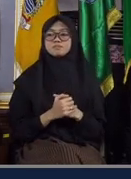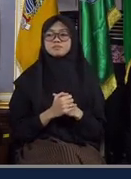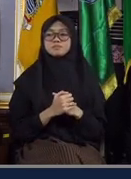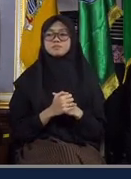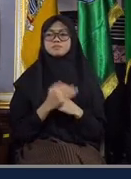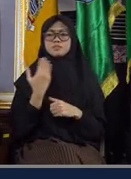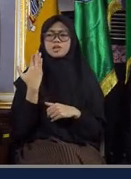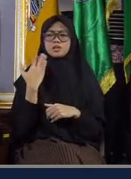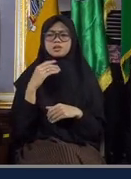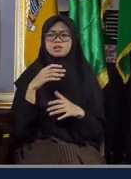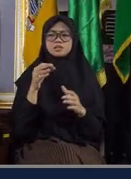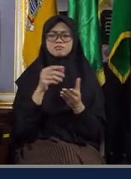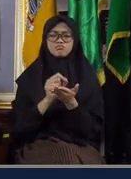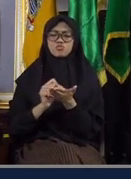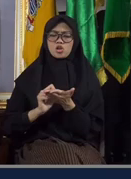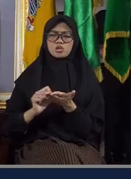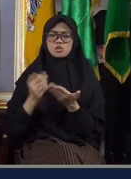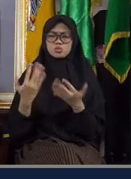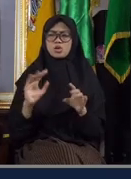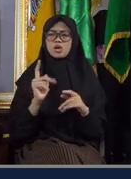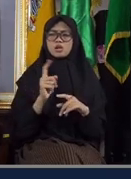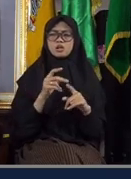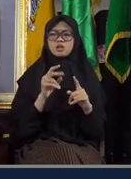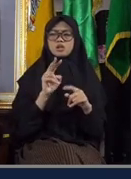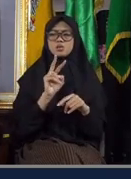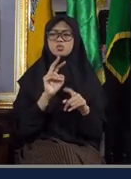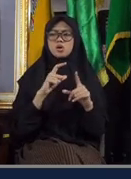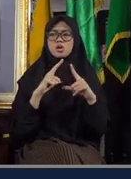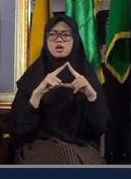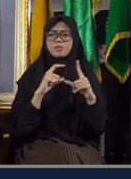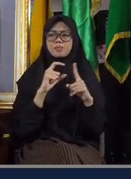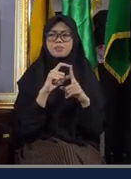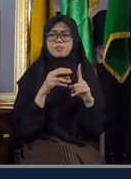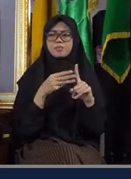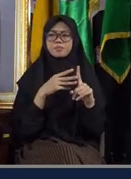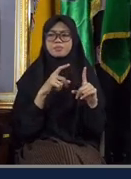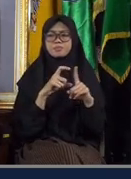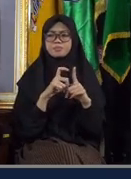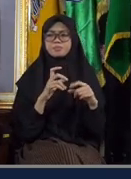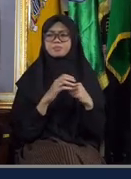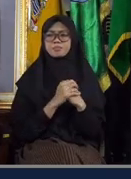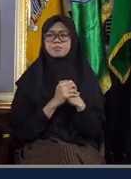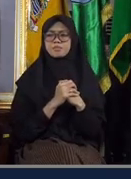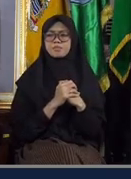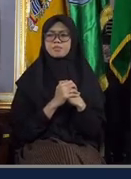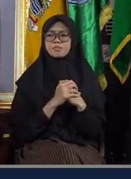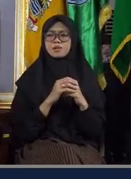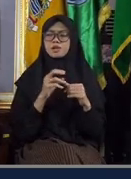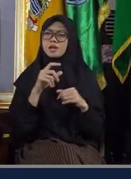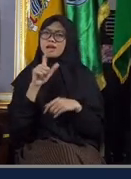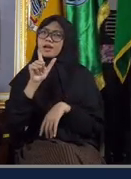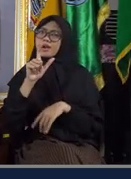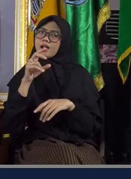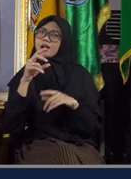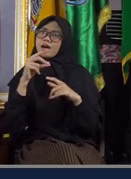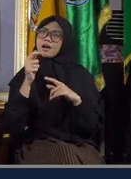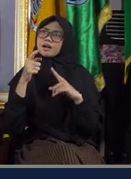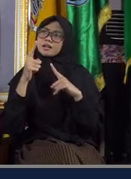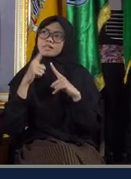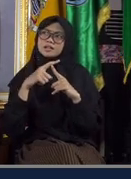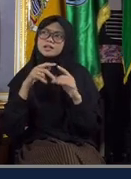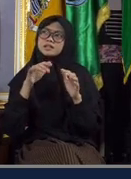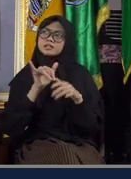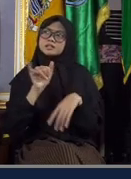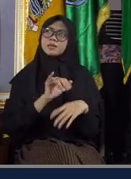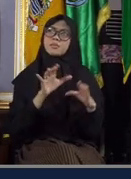saya catat Kalau tidak salah ada dua KTP Iya rencananya ya Hai elarti sama Simpang Lima